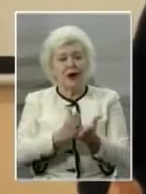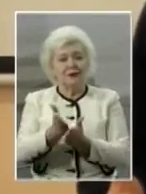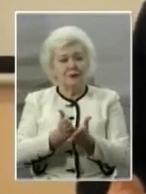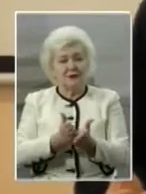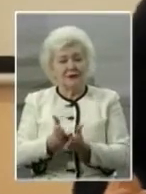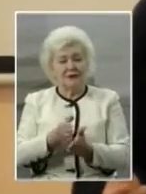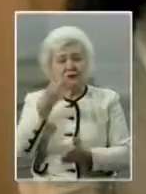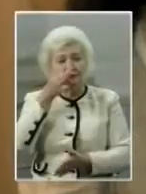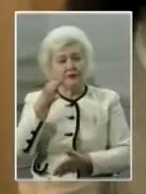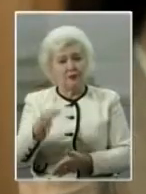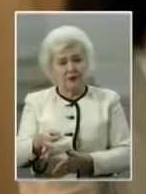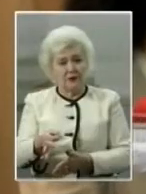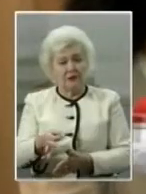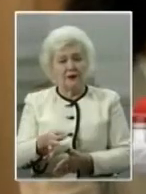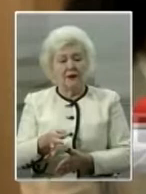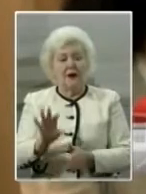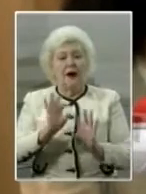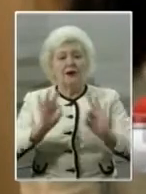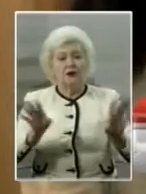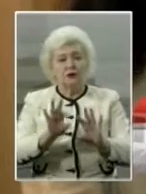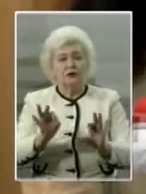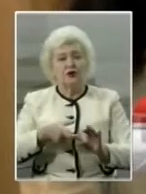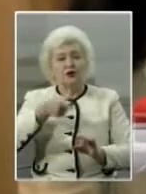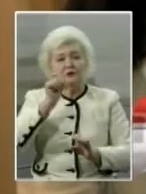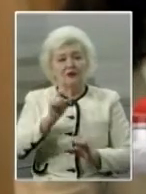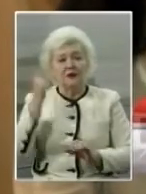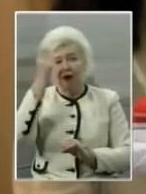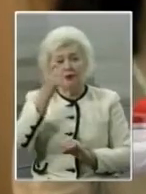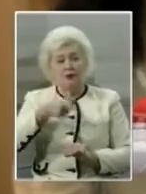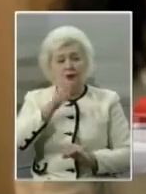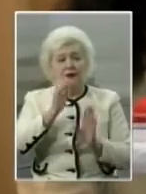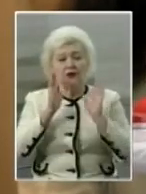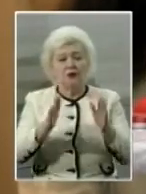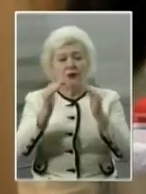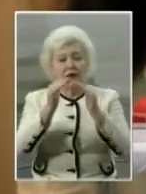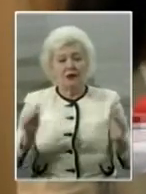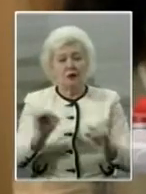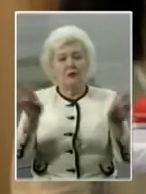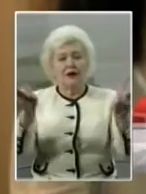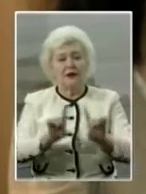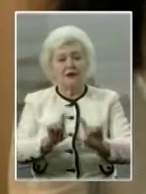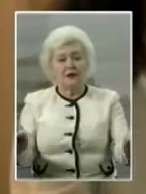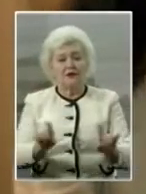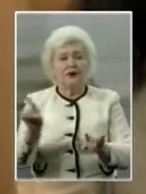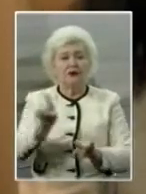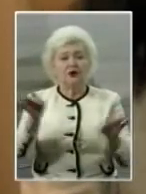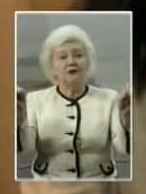адміністративно відповідаємо. Розпивати алкогольні напої можна лише вдома та в кафе чи